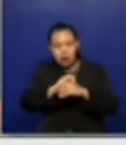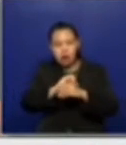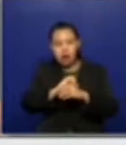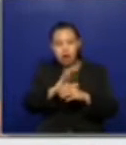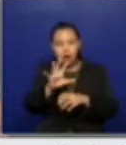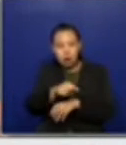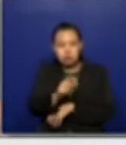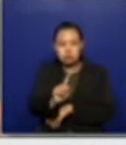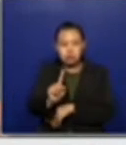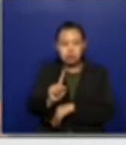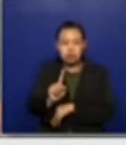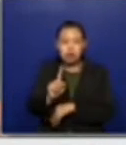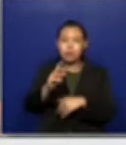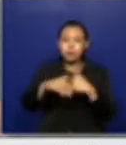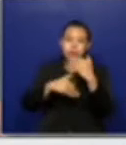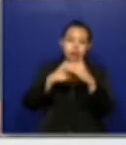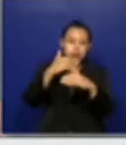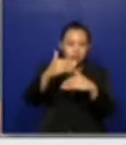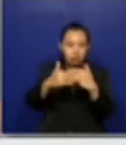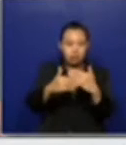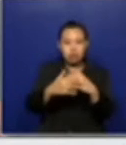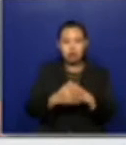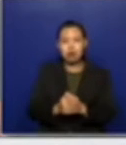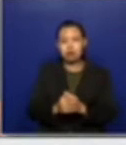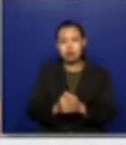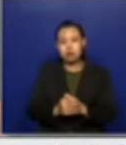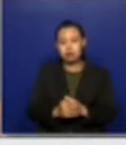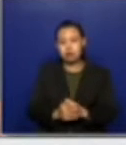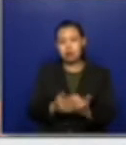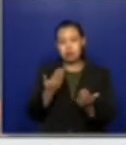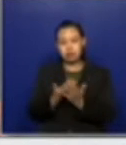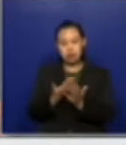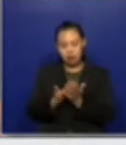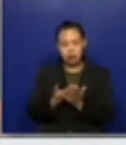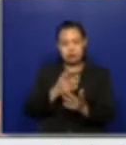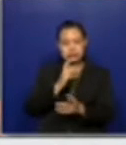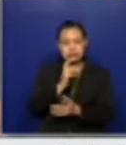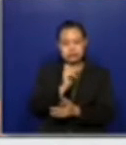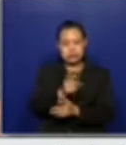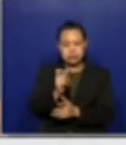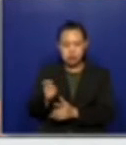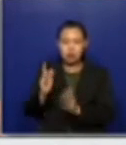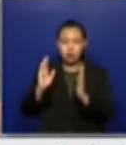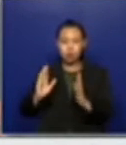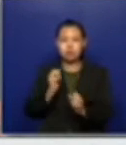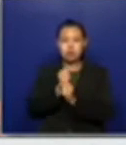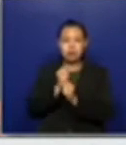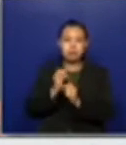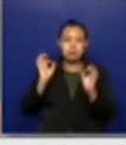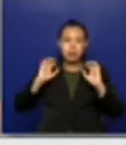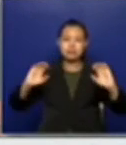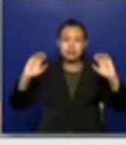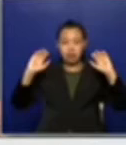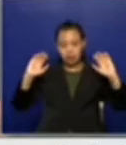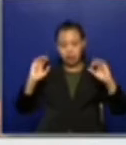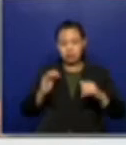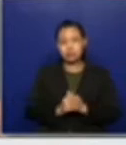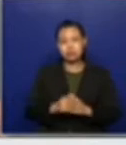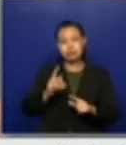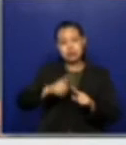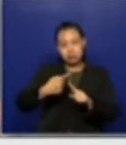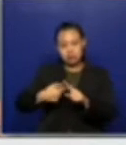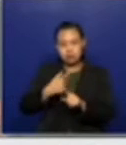นาและใช้ในงบประจำจ่ายเงินเดือนข้าราชการลูกจ้างจะเอาเงินจาก